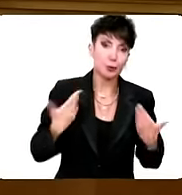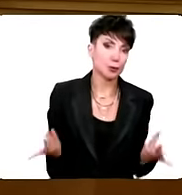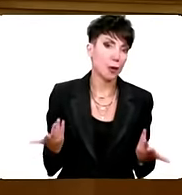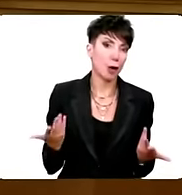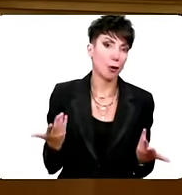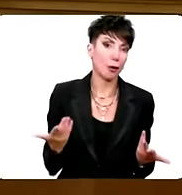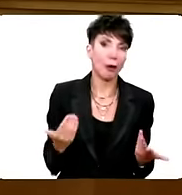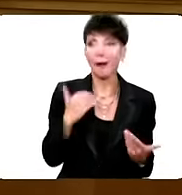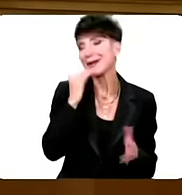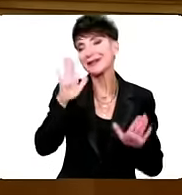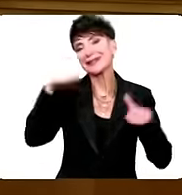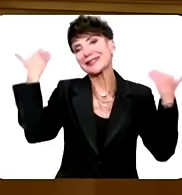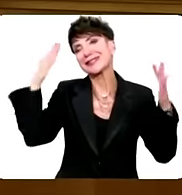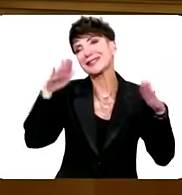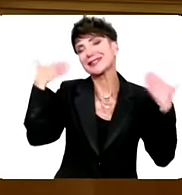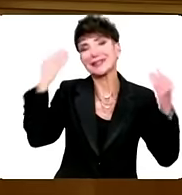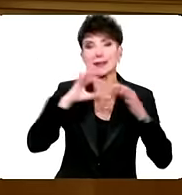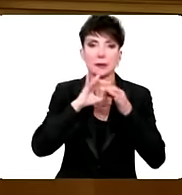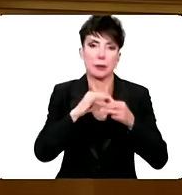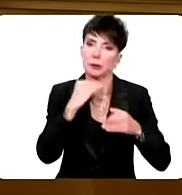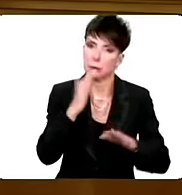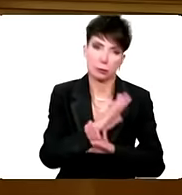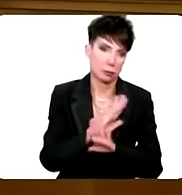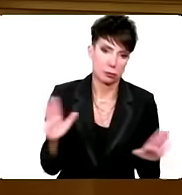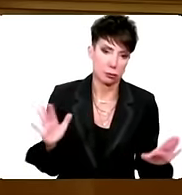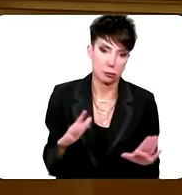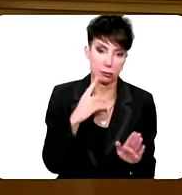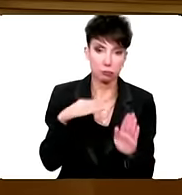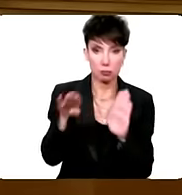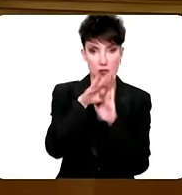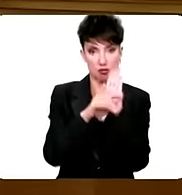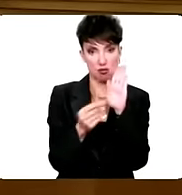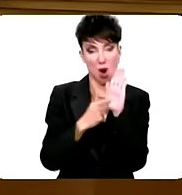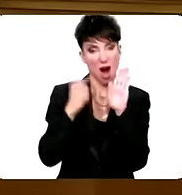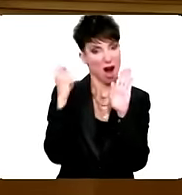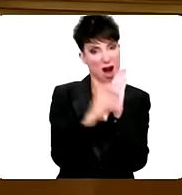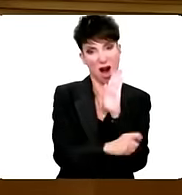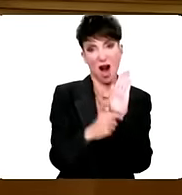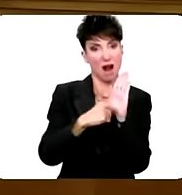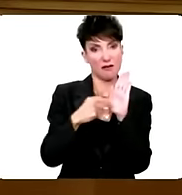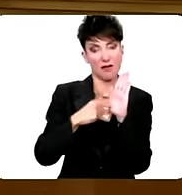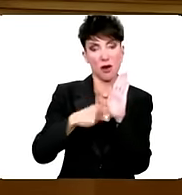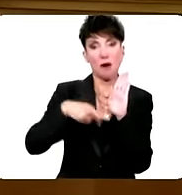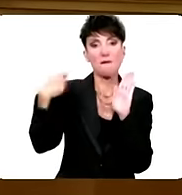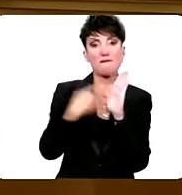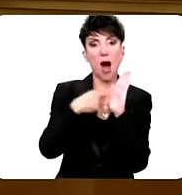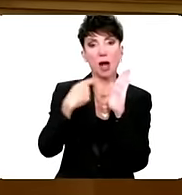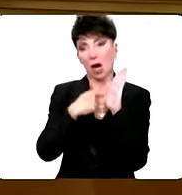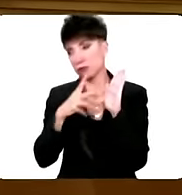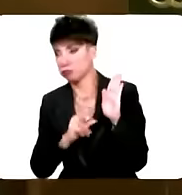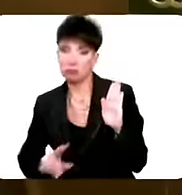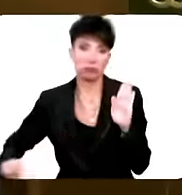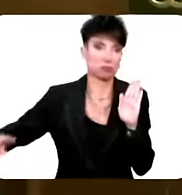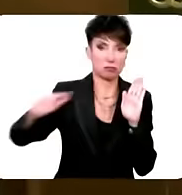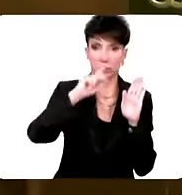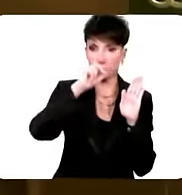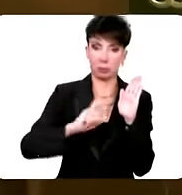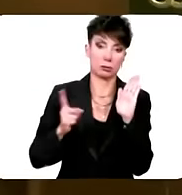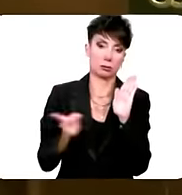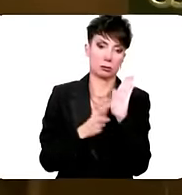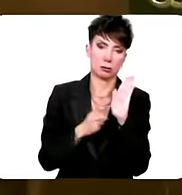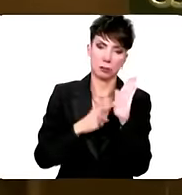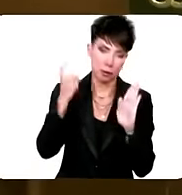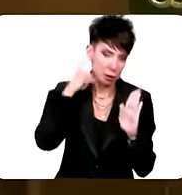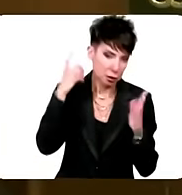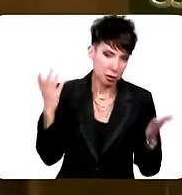Η φορολογική συμμόρφωση υπήρχε στο πρόγραμμά μας. Και καταλαβαίνω απόλυτα την αντίδραση η οποία υπήρχε. Και το εισόδημα